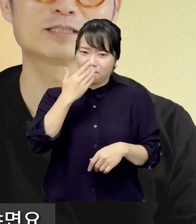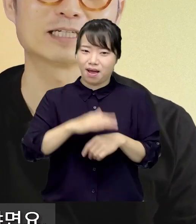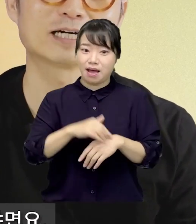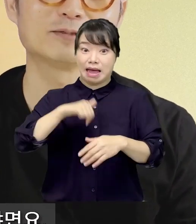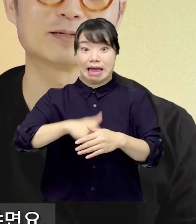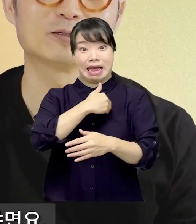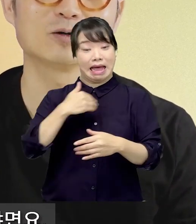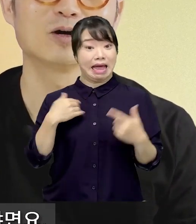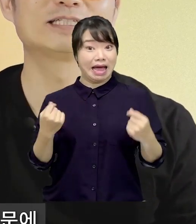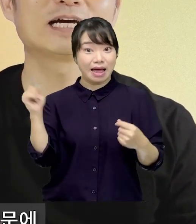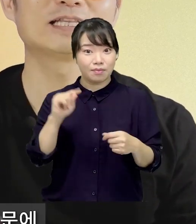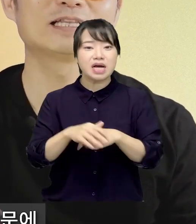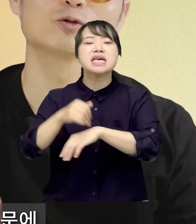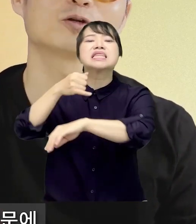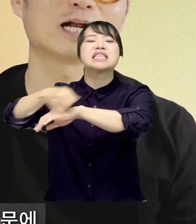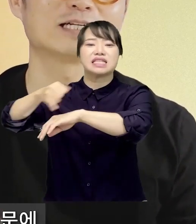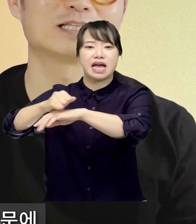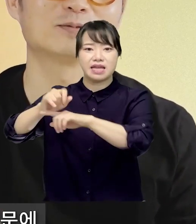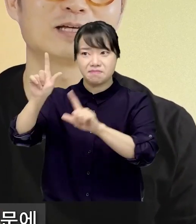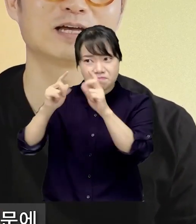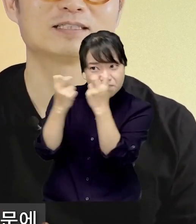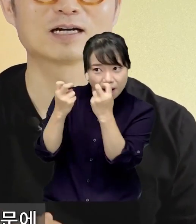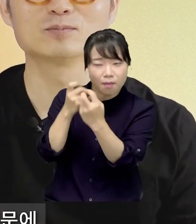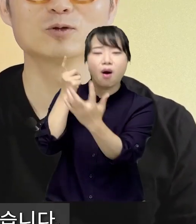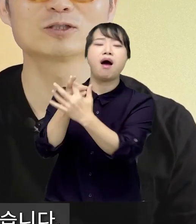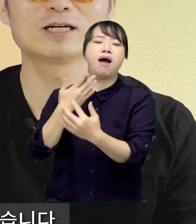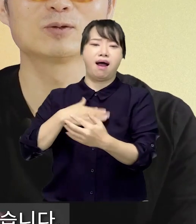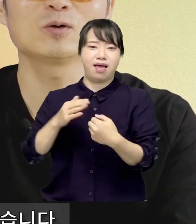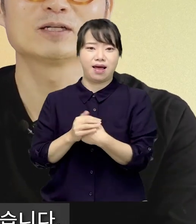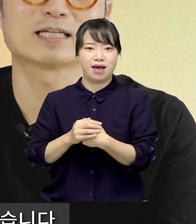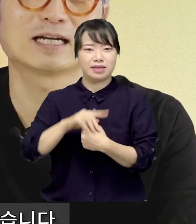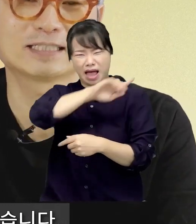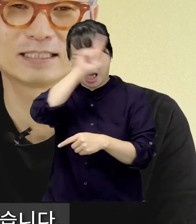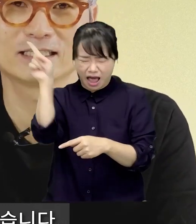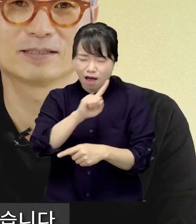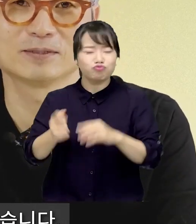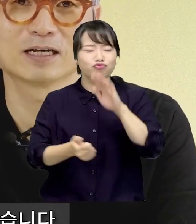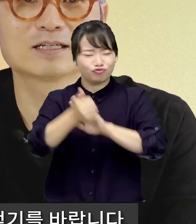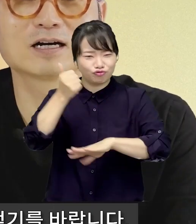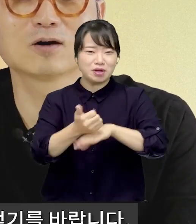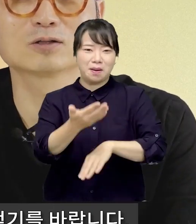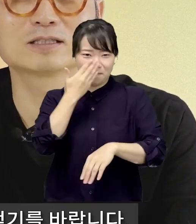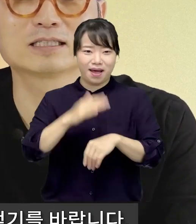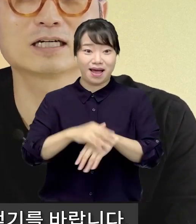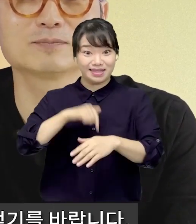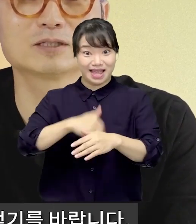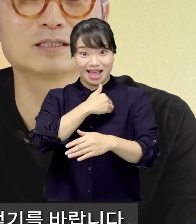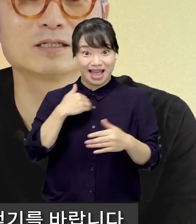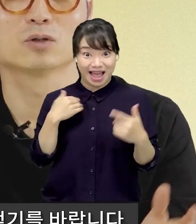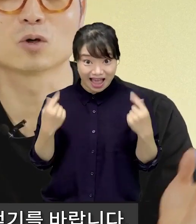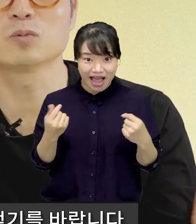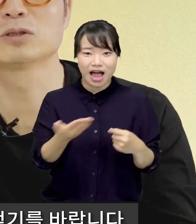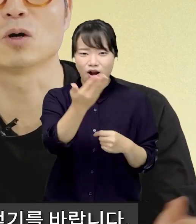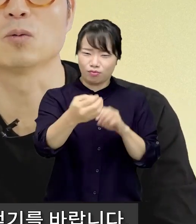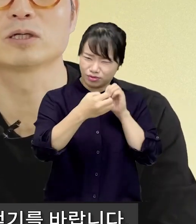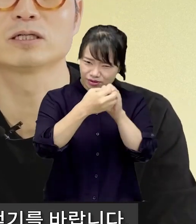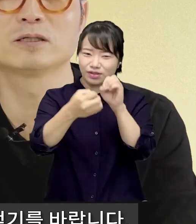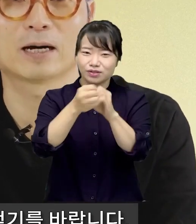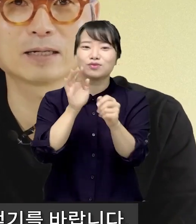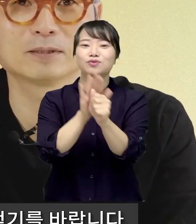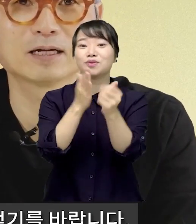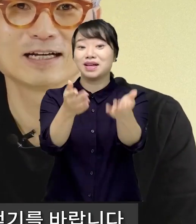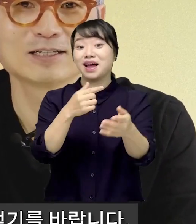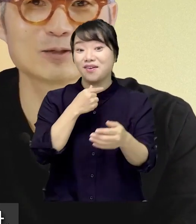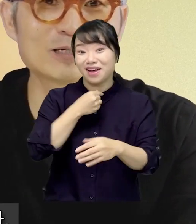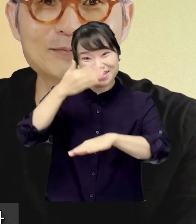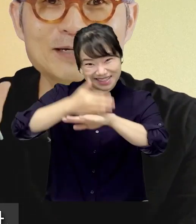어디서 오는 자신감이냐면요. 디자인 언어를 알기 때문에 제가 무엇을 해도 잘할 자신이 있습니다. 제가 얻은 자신감들을 여러분들이 얻기를